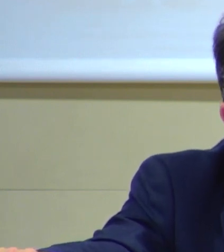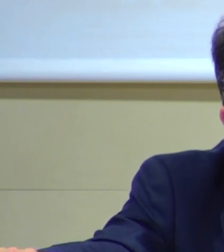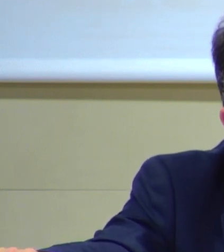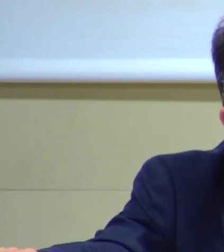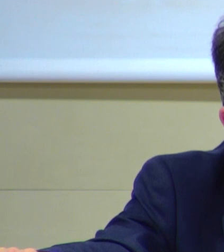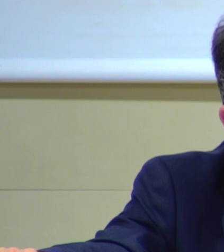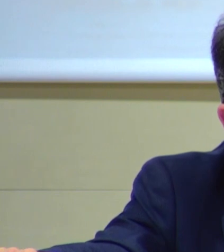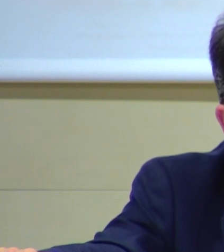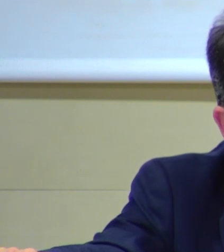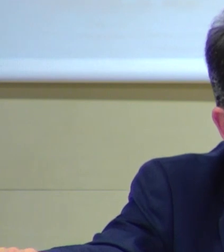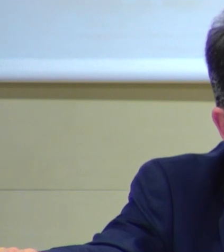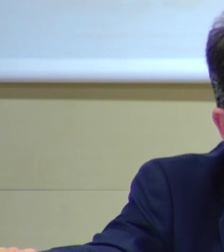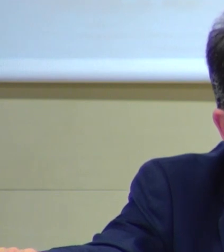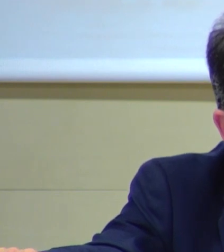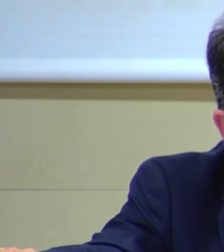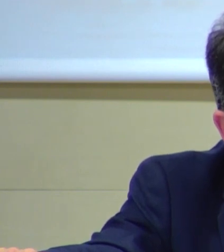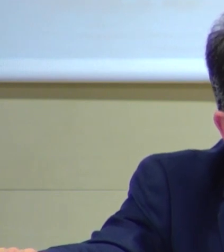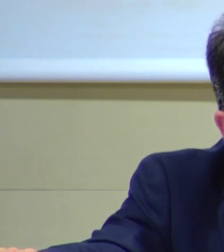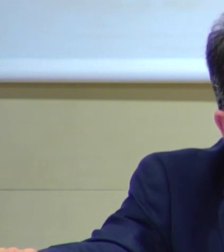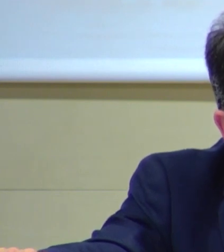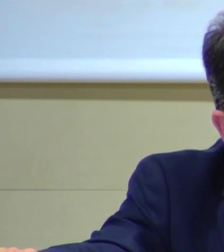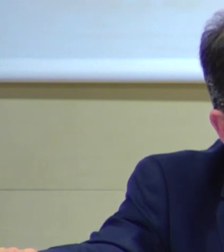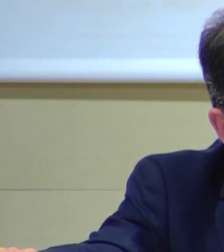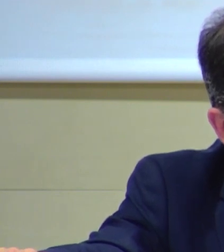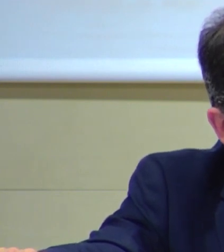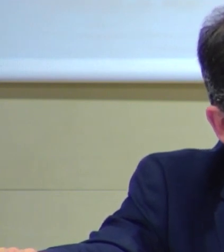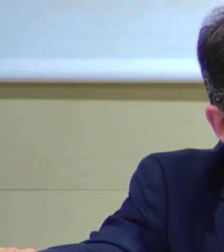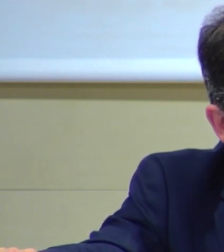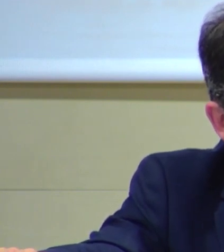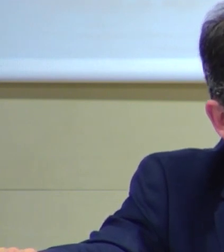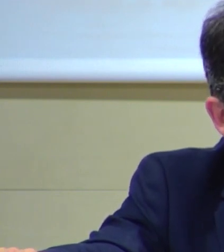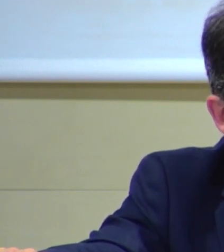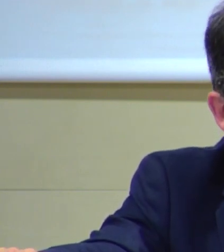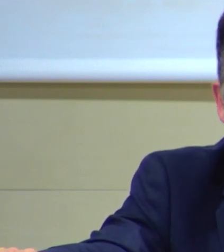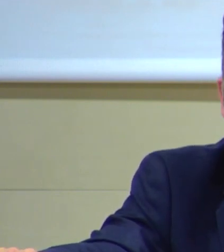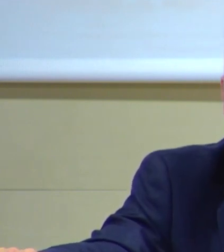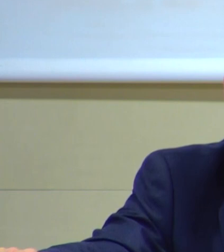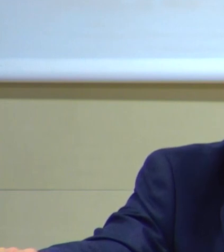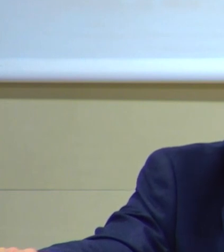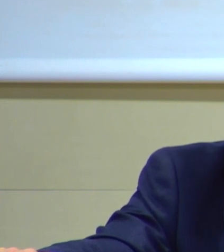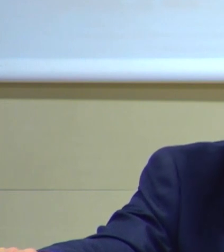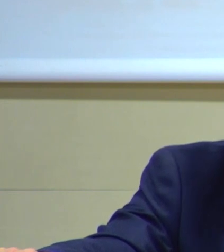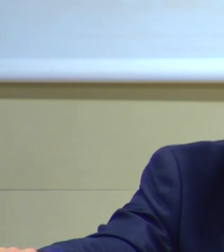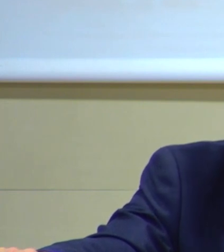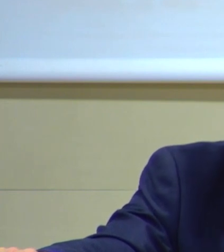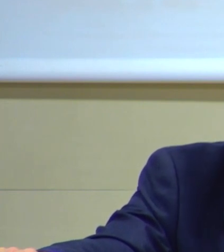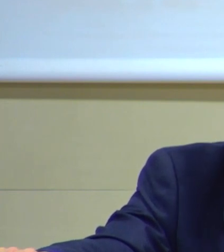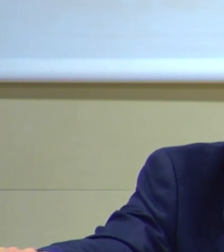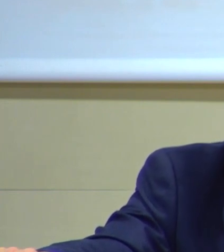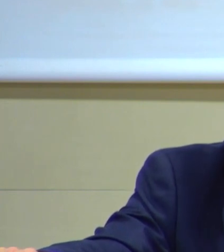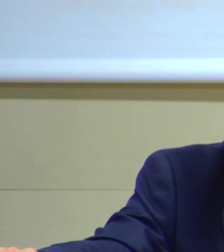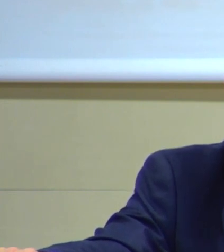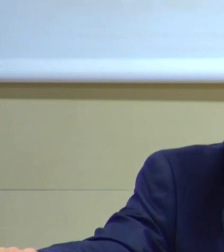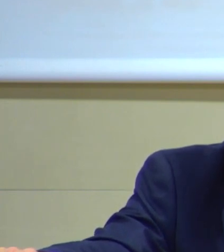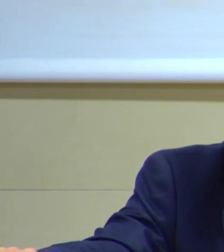adoptée je vous remercie et délibérations 75 il s'agit du recensement et de la rémunération des recenseurs qui ne prend pas